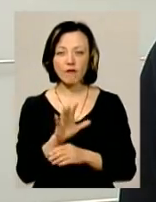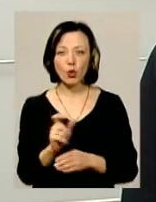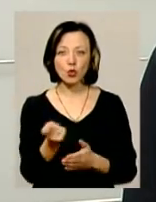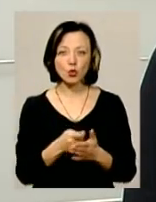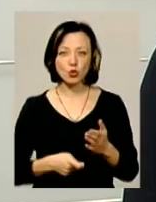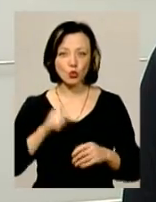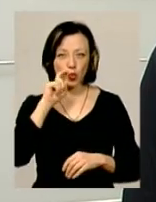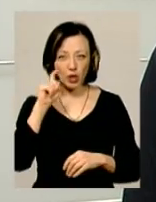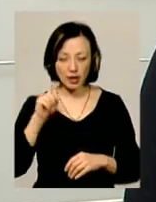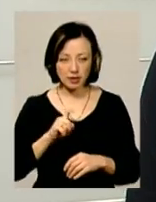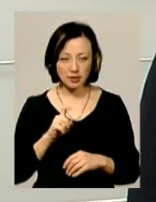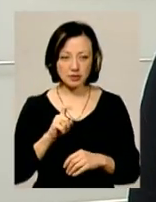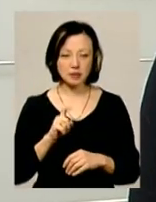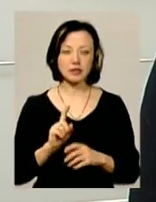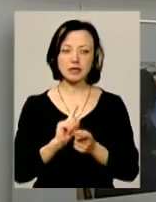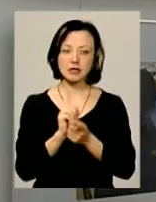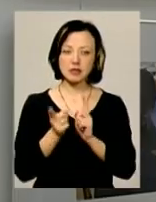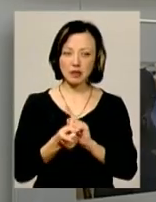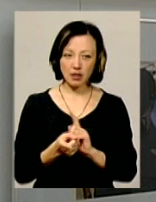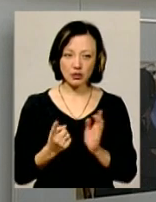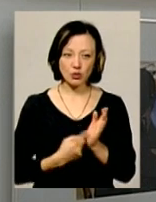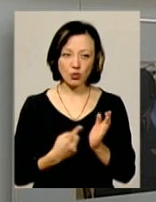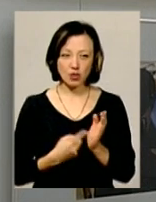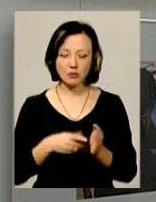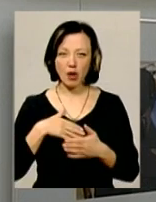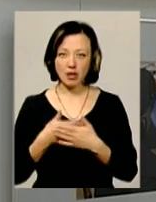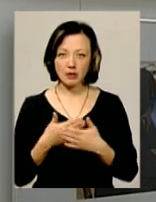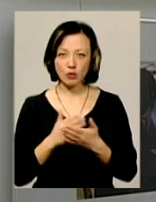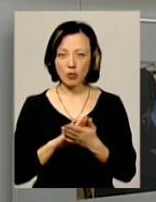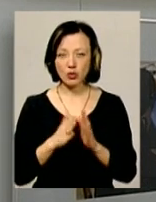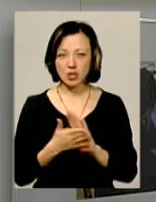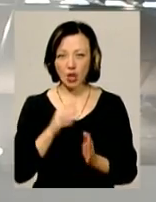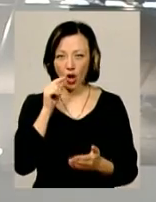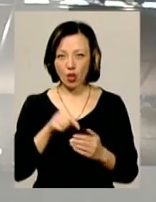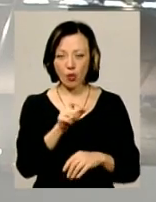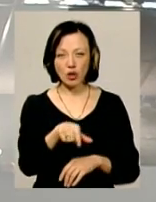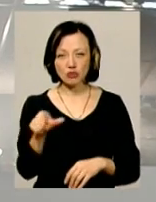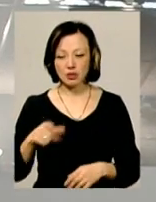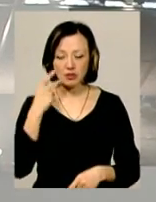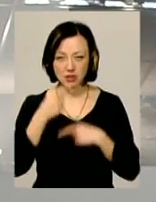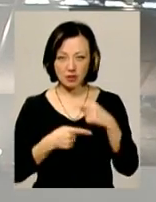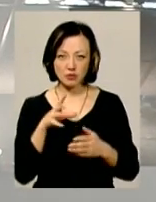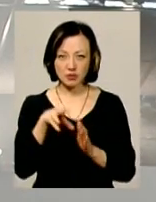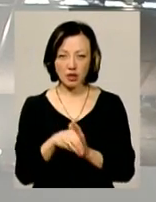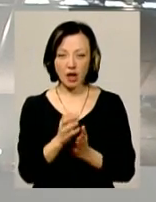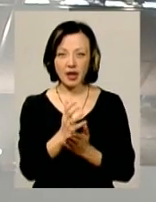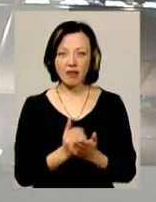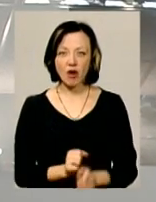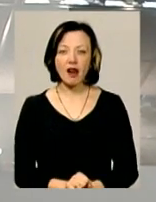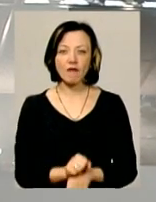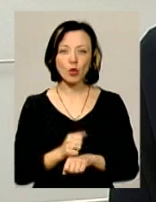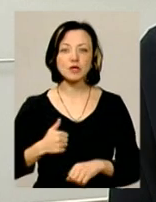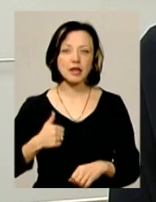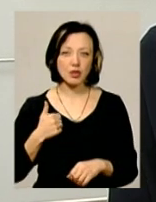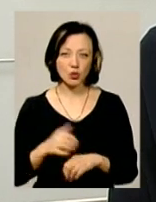фотохудожників України Інна Єрмакова, стали неупередженим доказом активної позиції луганчан, котру назавжди занесено до архіву Революції